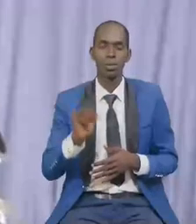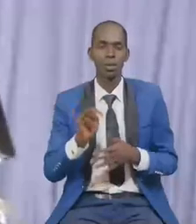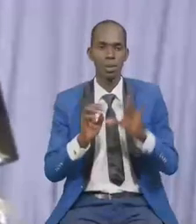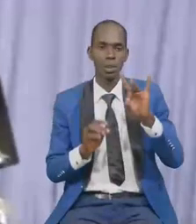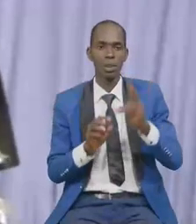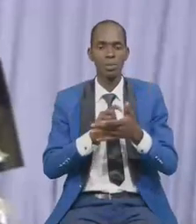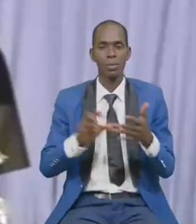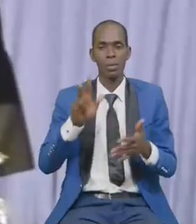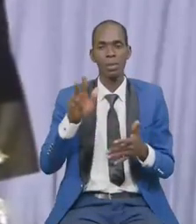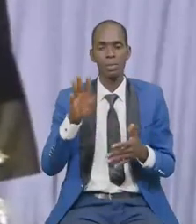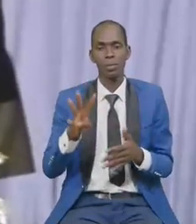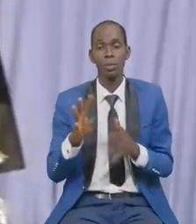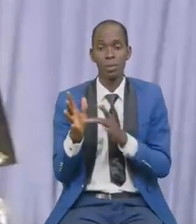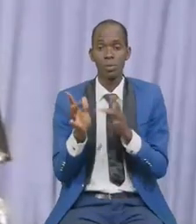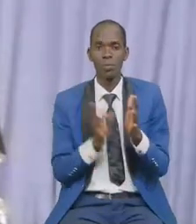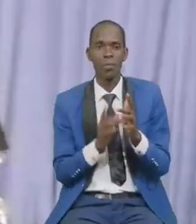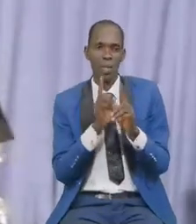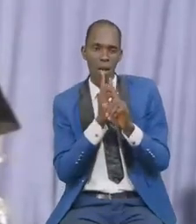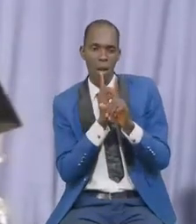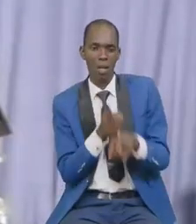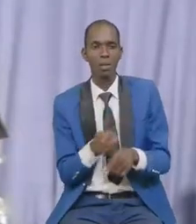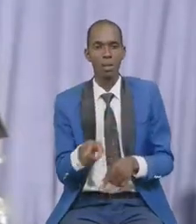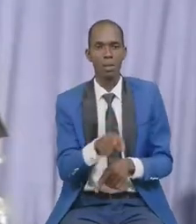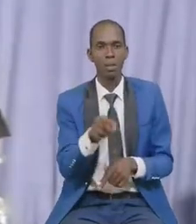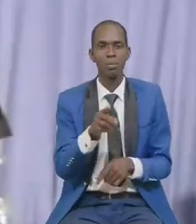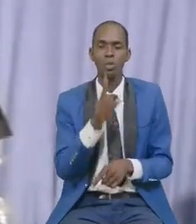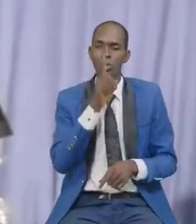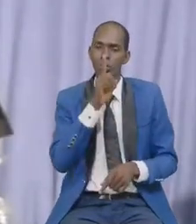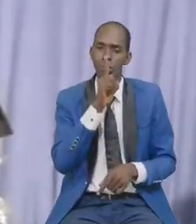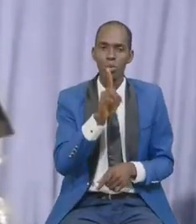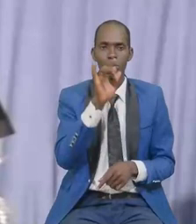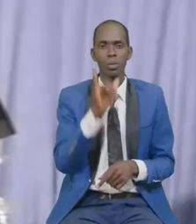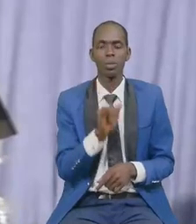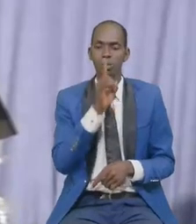En vérité, je vous le dis, leur répliqua Jésus.